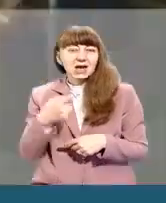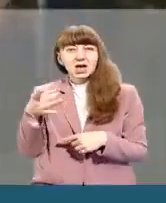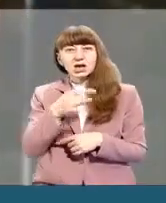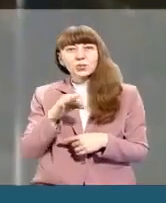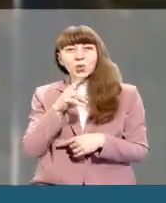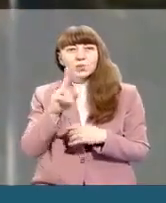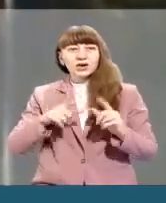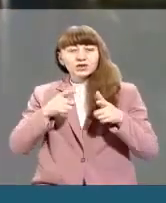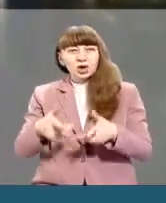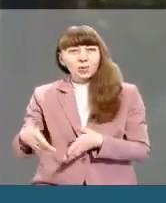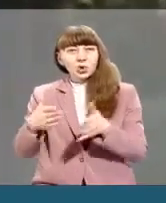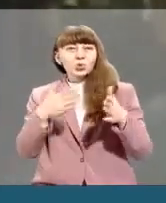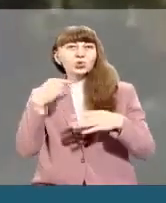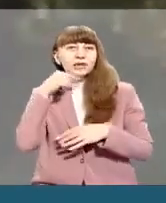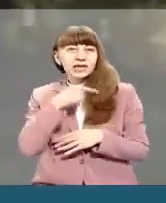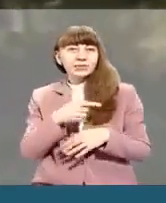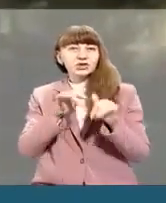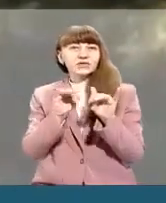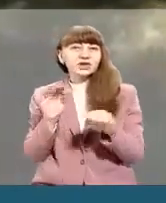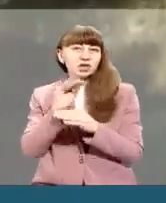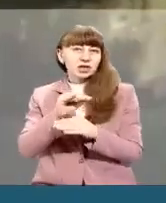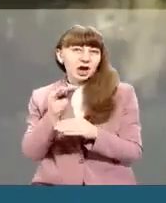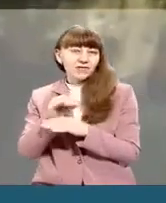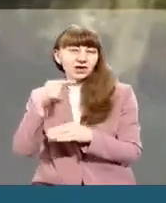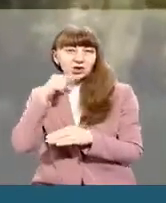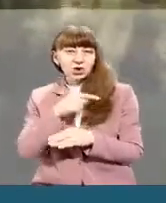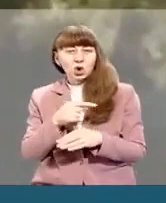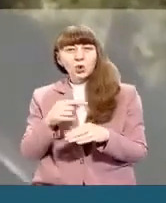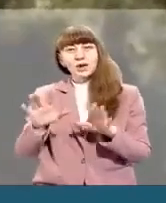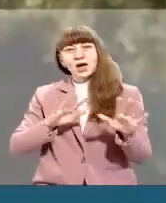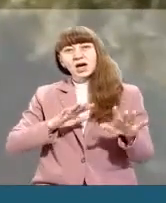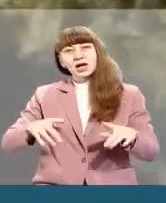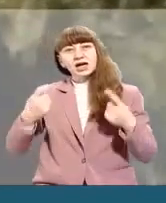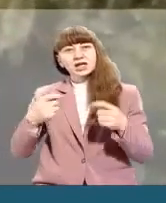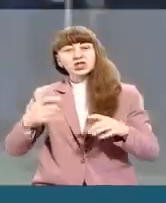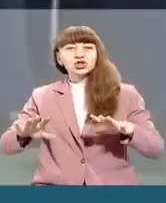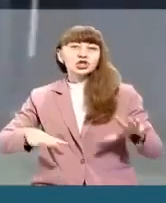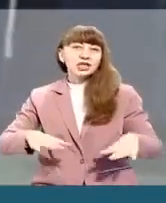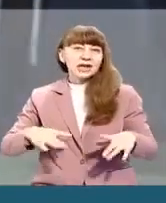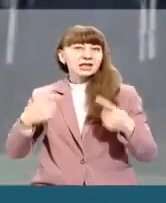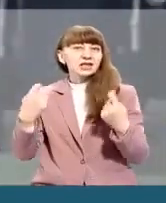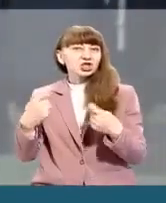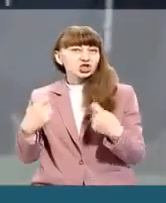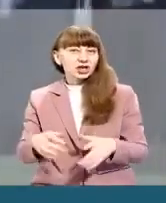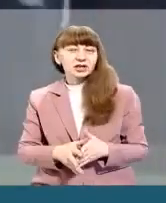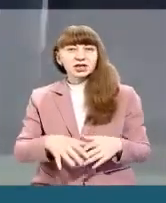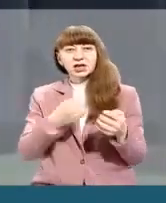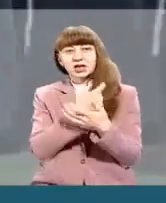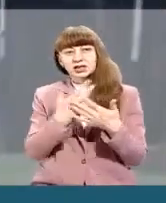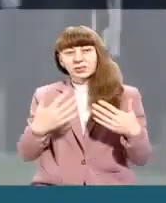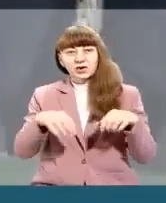Республика вступила на путь экономического развития, внедряя в экономику рыночные отношения, основанные на многообразии